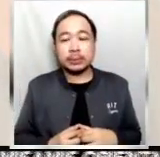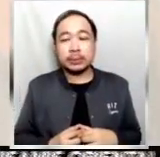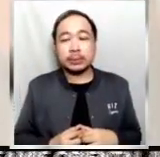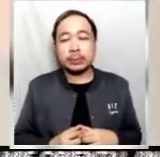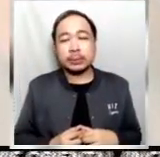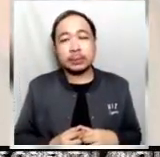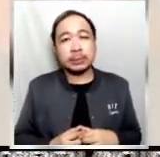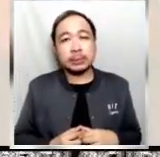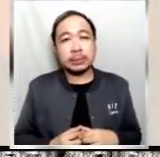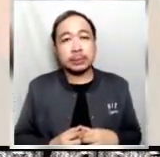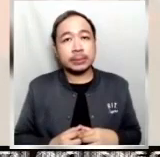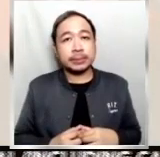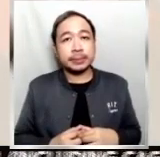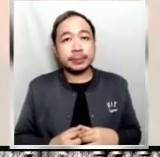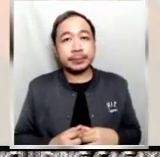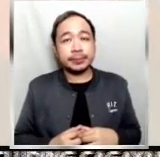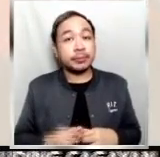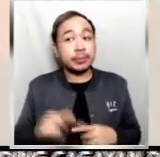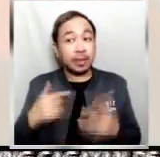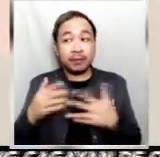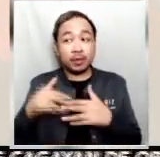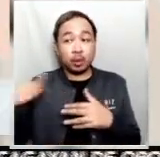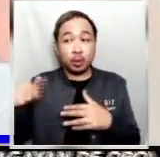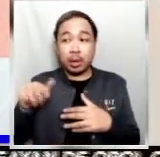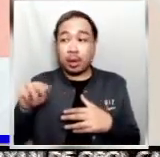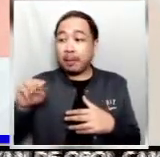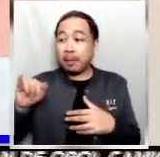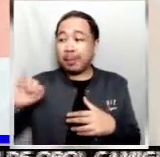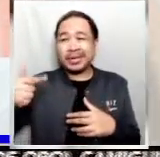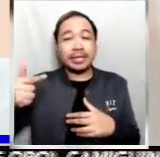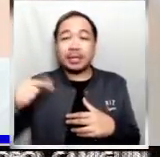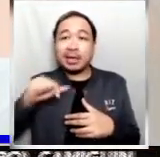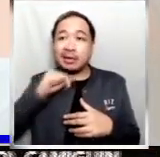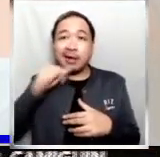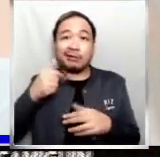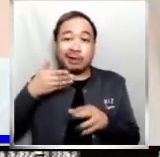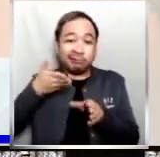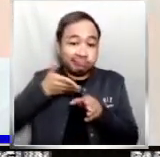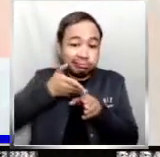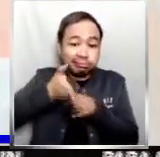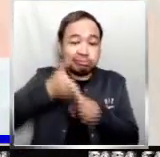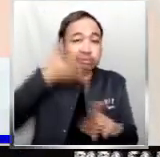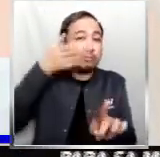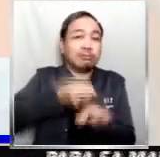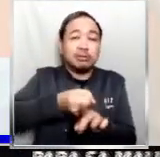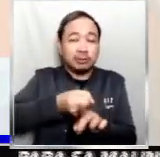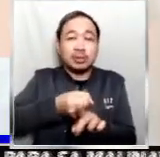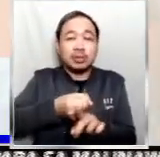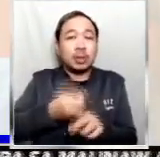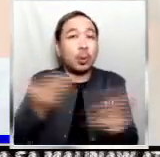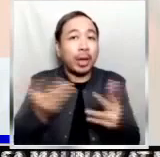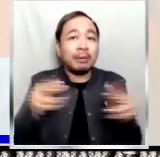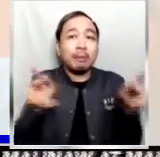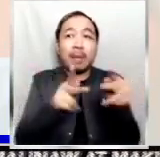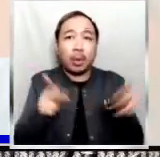Hindi man direktang dinaanan ng Bagyong Maring, ganito pa rin ang lakas ng ragasan ng tubig sa Brooks Point, Palawan.